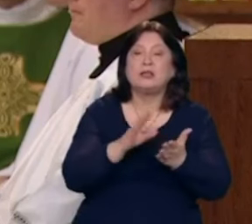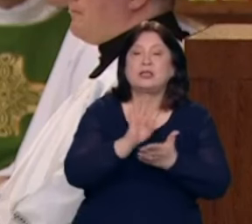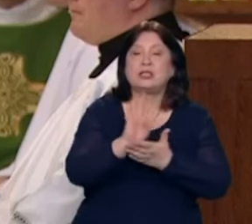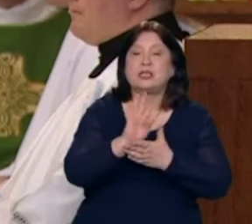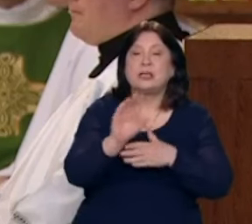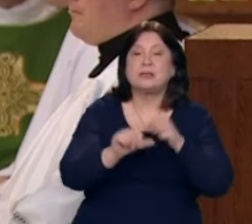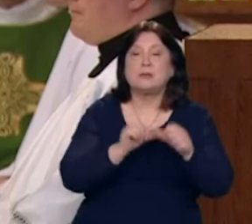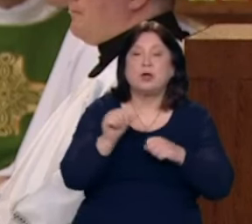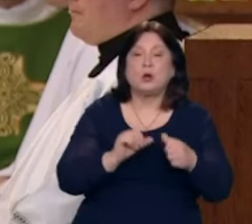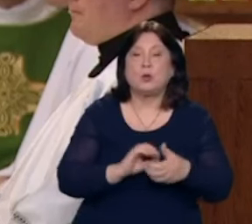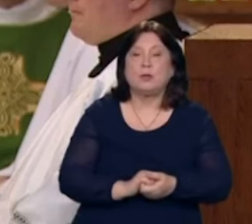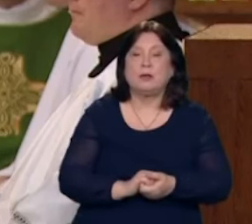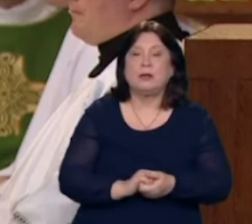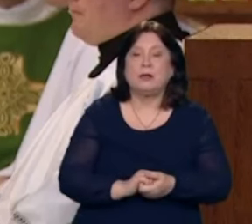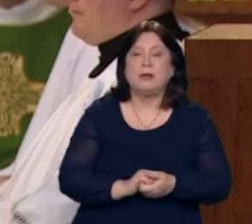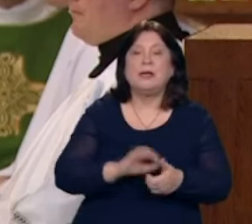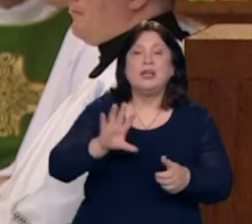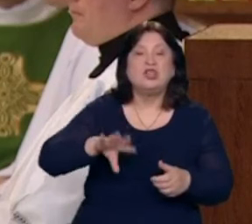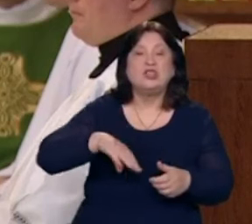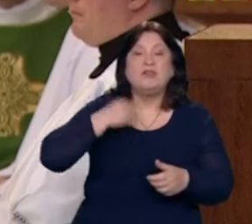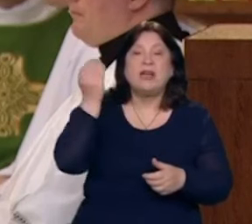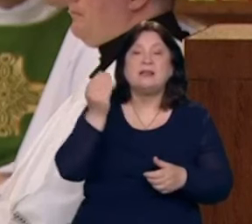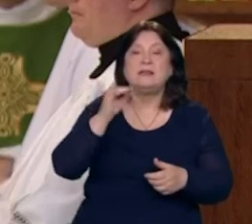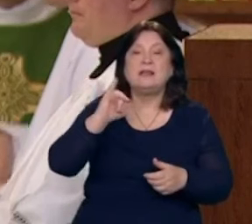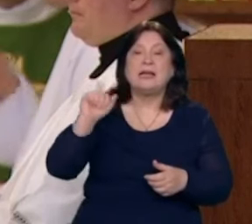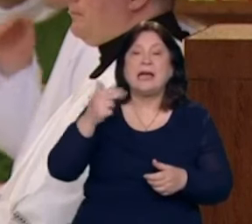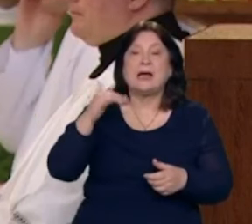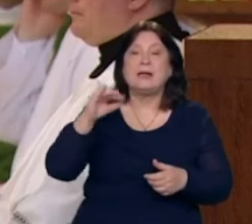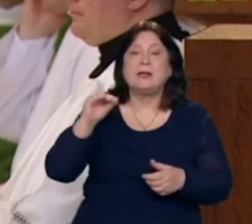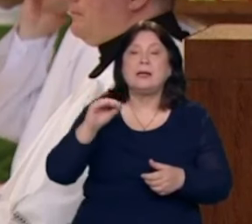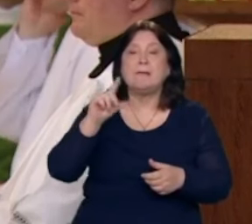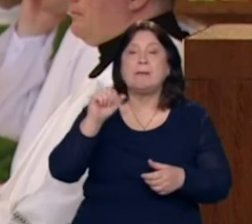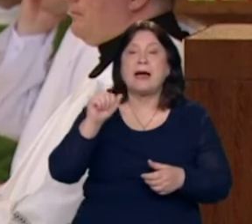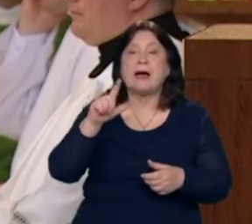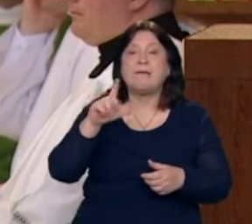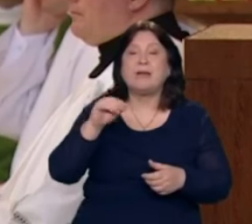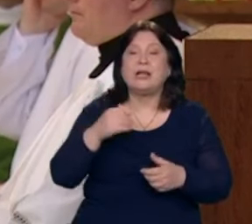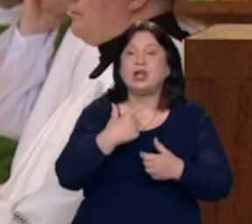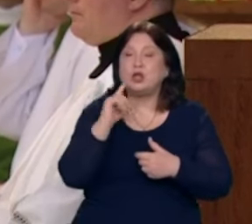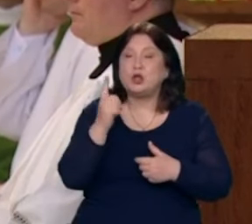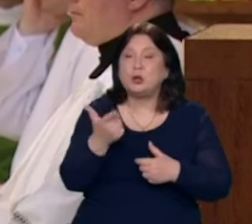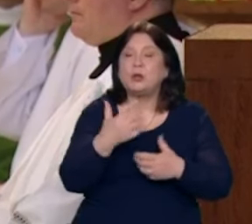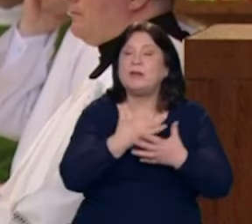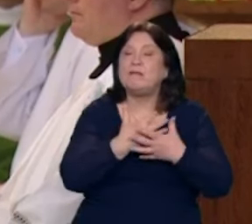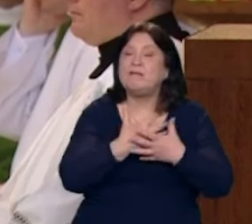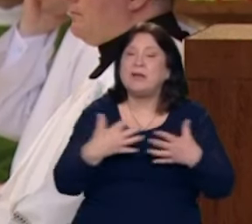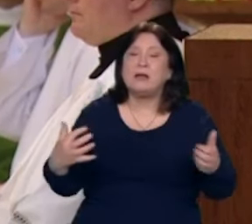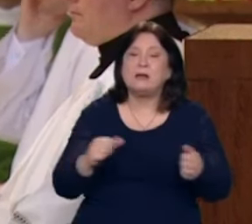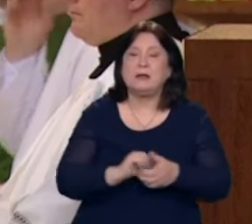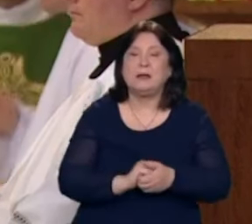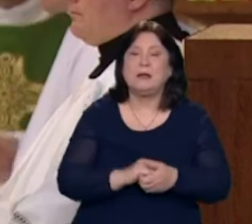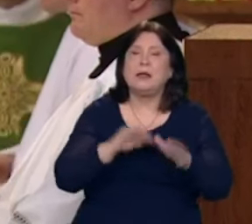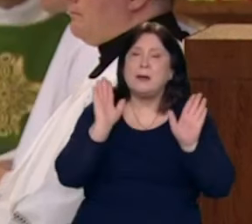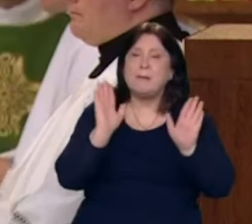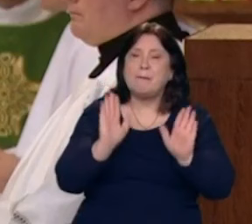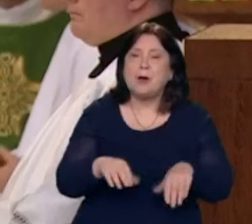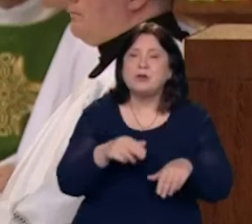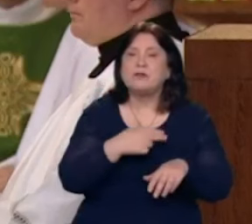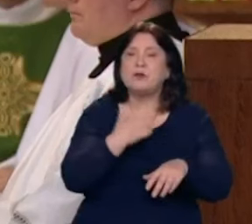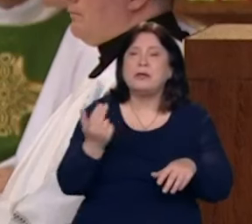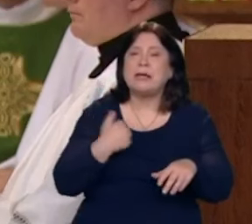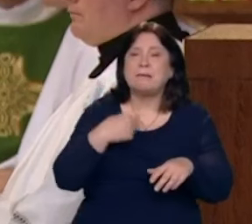roku Święty Janie Pawle II Wielki Pozwól nam